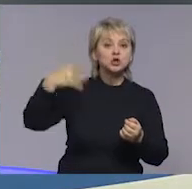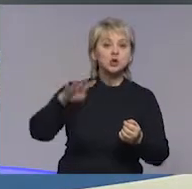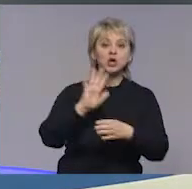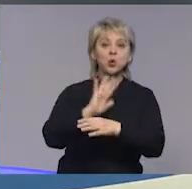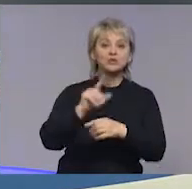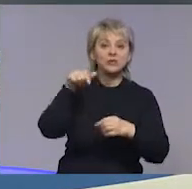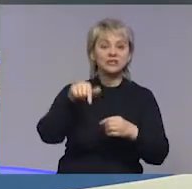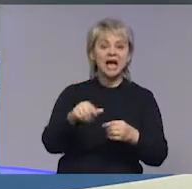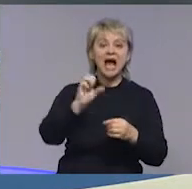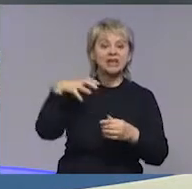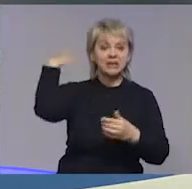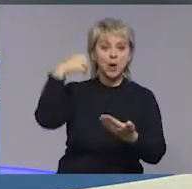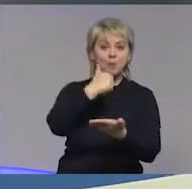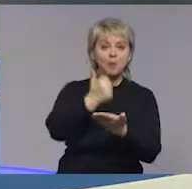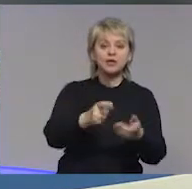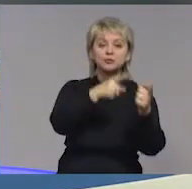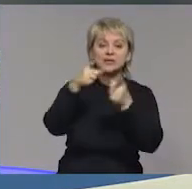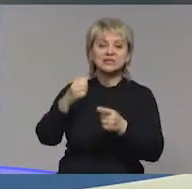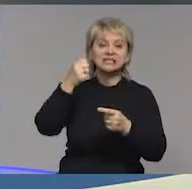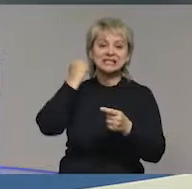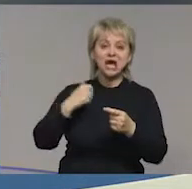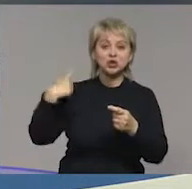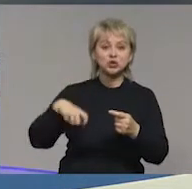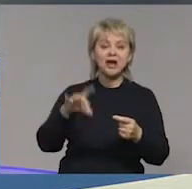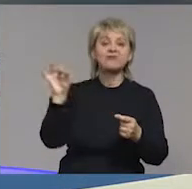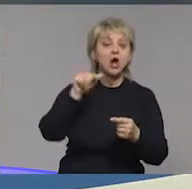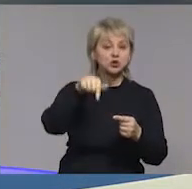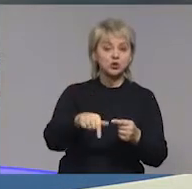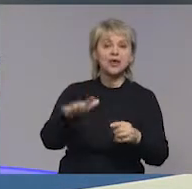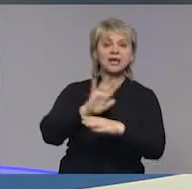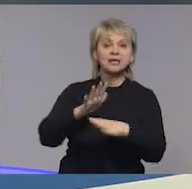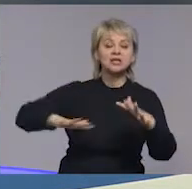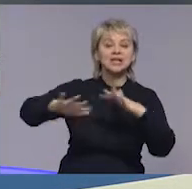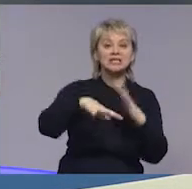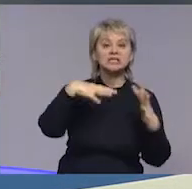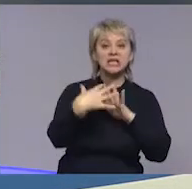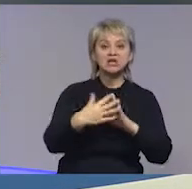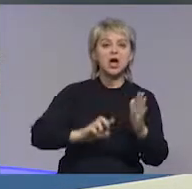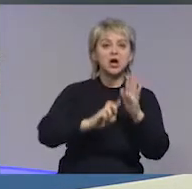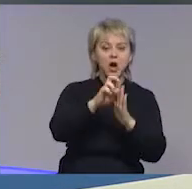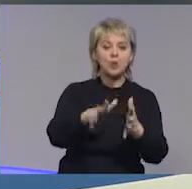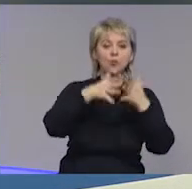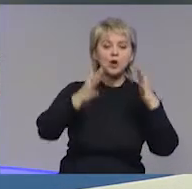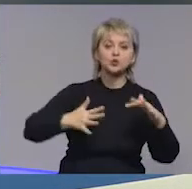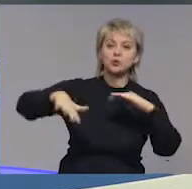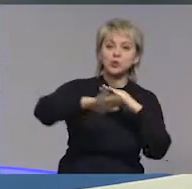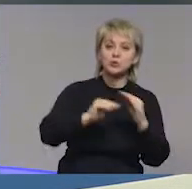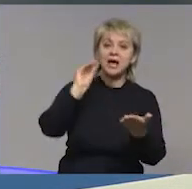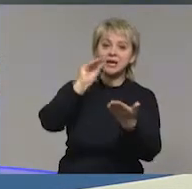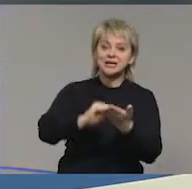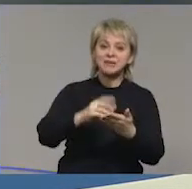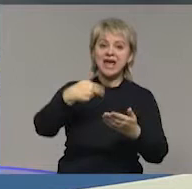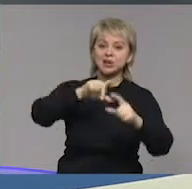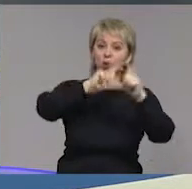Съемки художественного сериала «Атаман» переносят из Старочеркасской в Ростов. Киноплощадку, станицу с храмом и большой площадью разместят